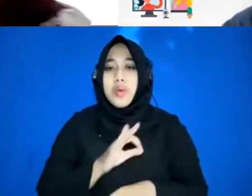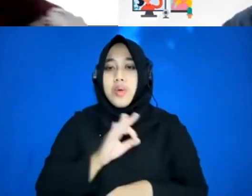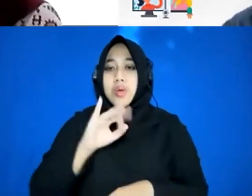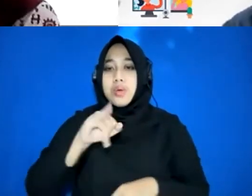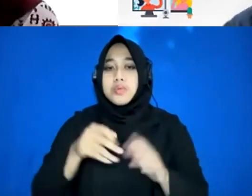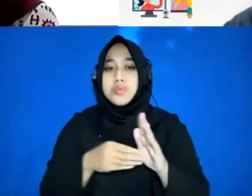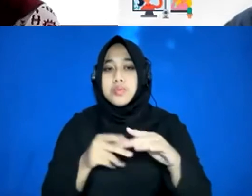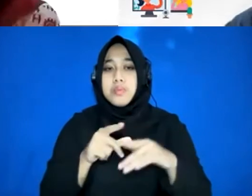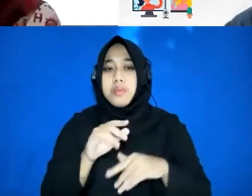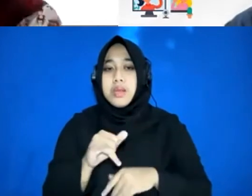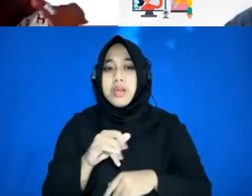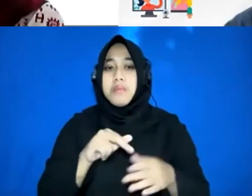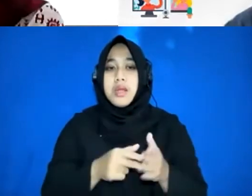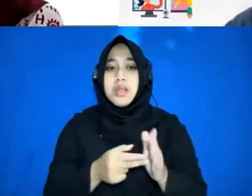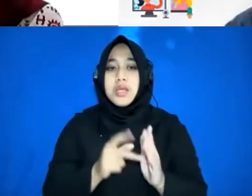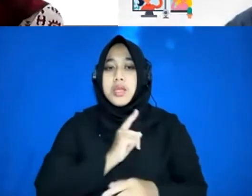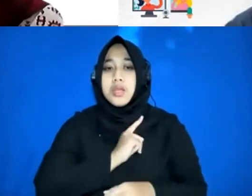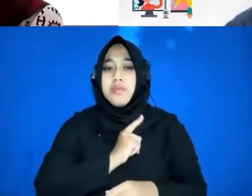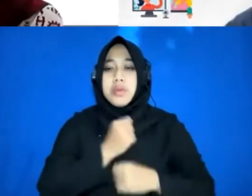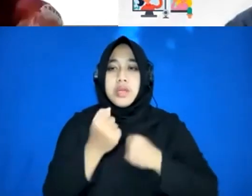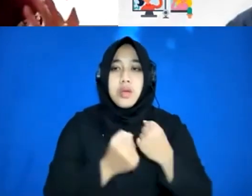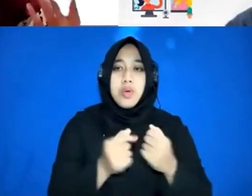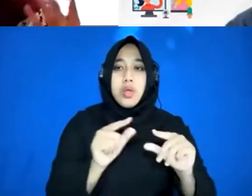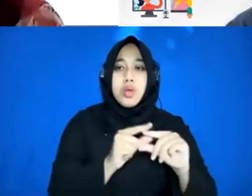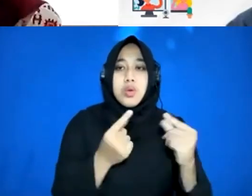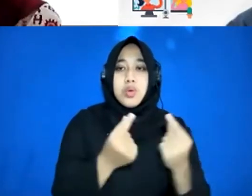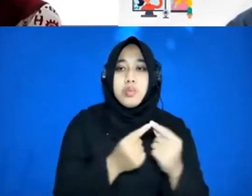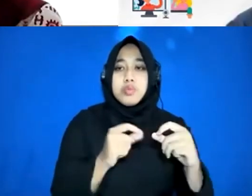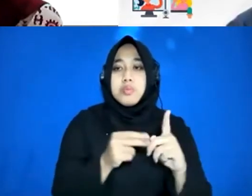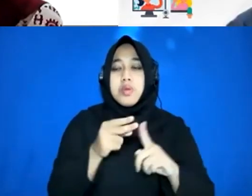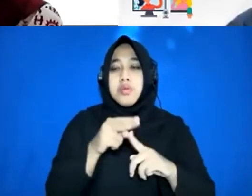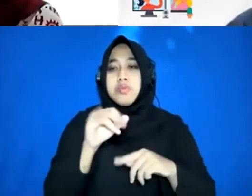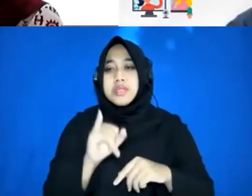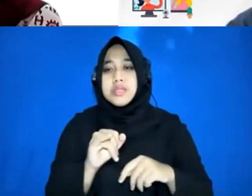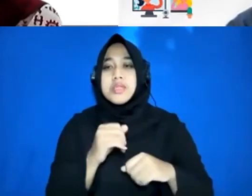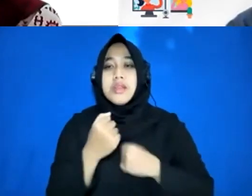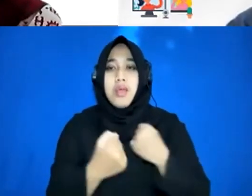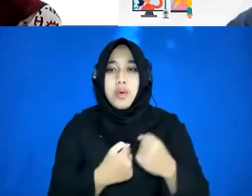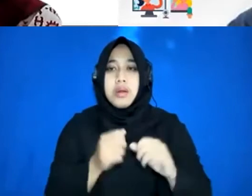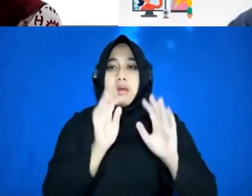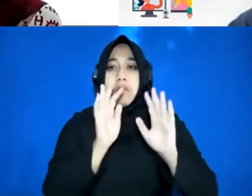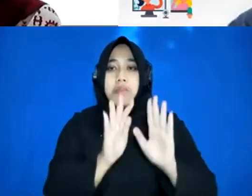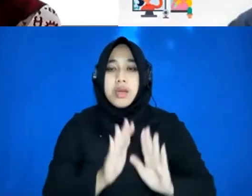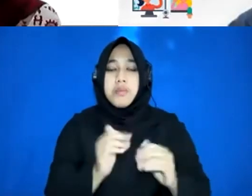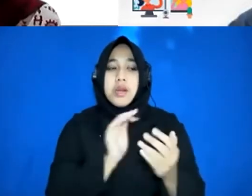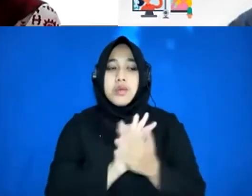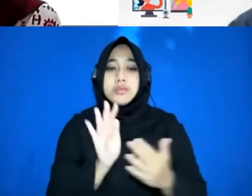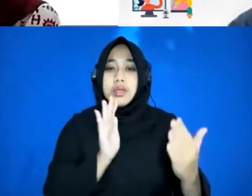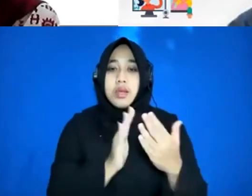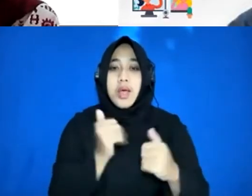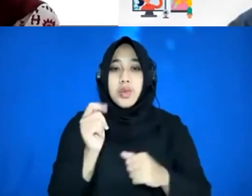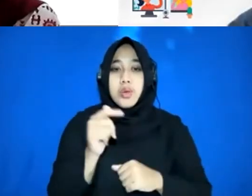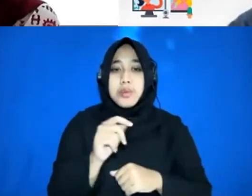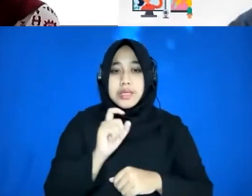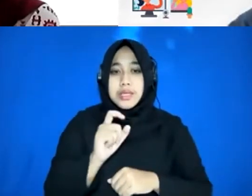Berarti individual juga dilakukan, grup supervision juga Benar. dilakukan, Ya, dan itu juga medianya bisa tatap muka langsung ataupun juga